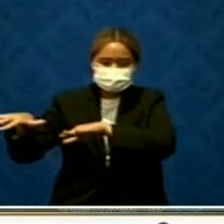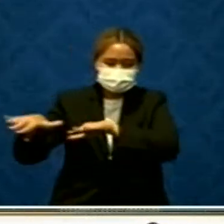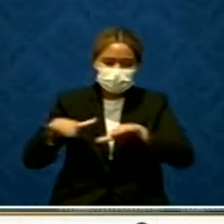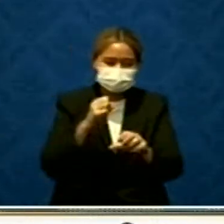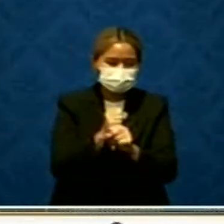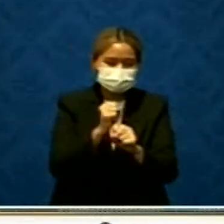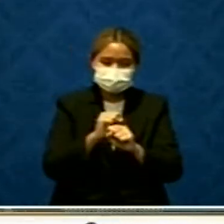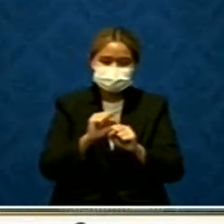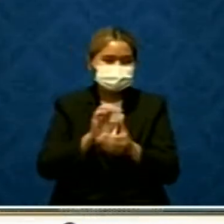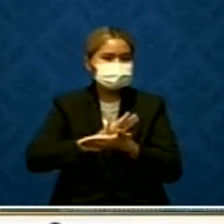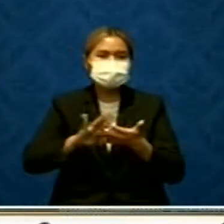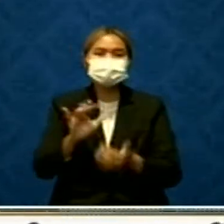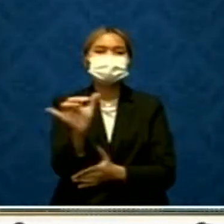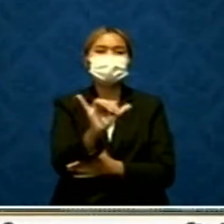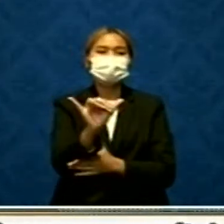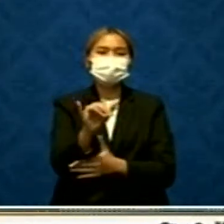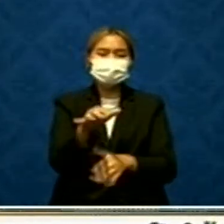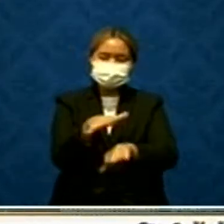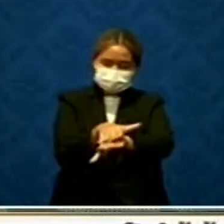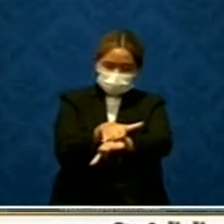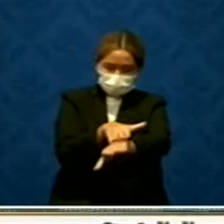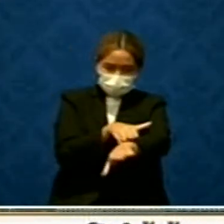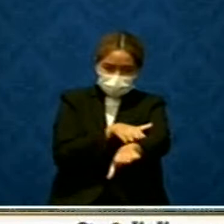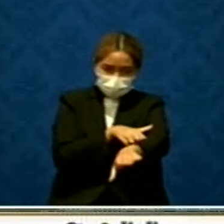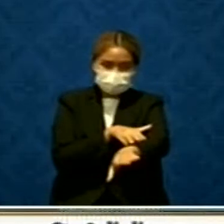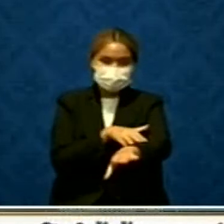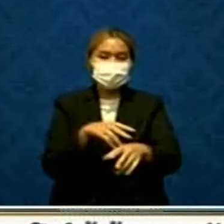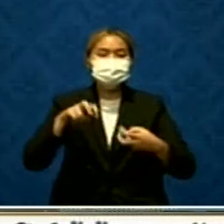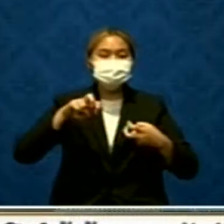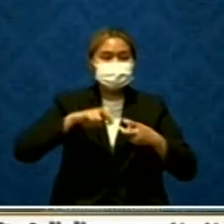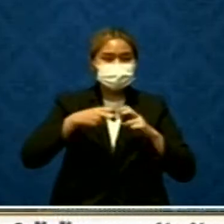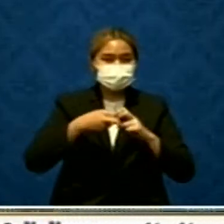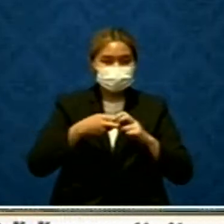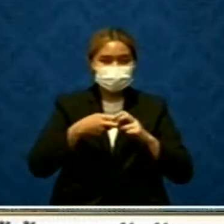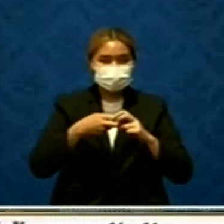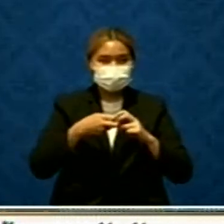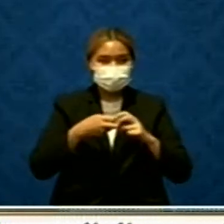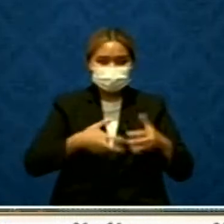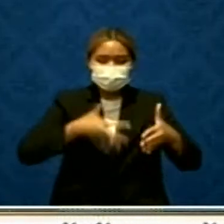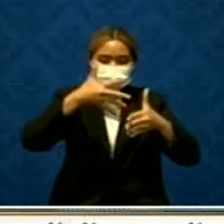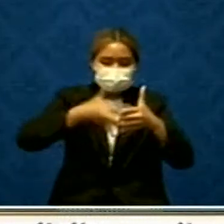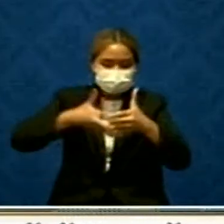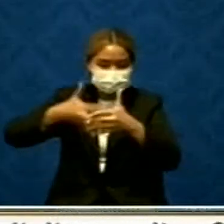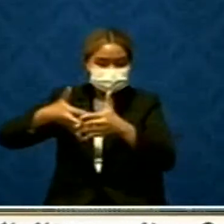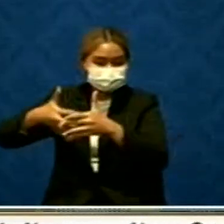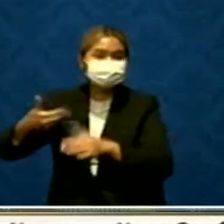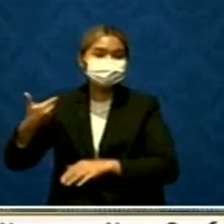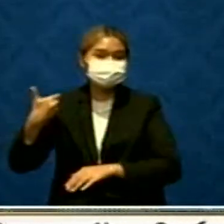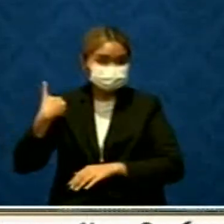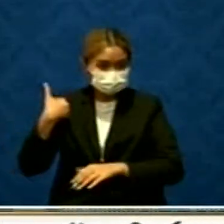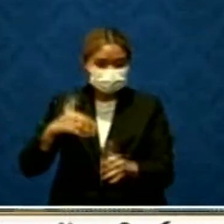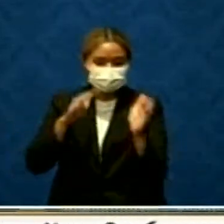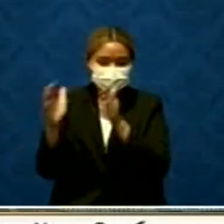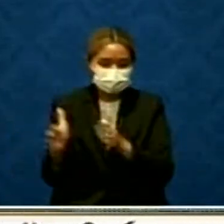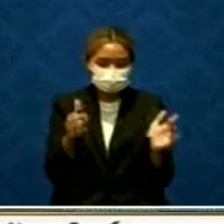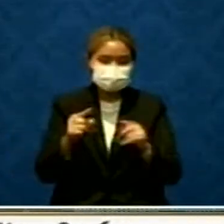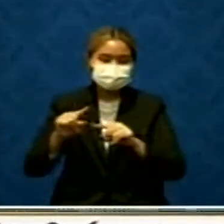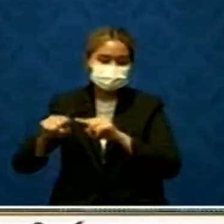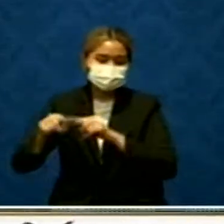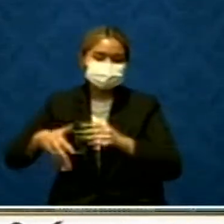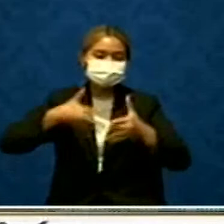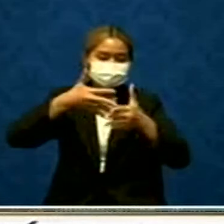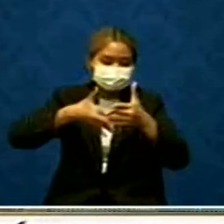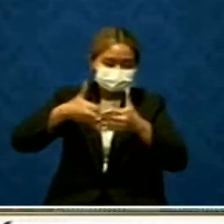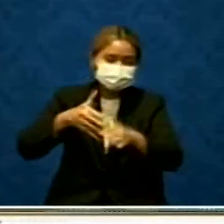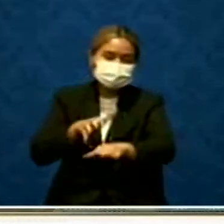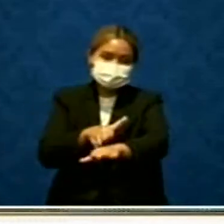อบมีการพัฒนาที่ล่าช้านะครับทำให้ประสิทธิภาพนะครับในการที่จะดำเนินการโครงการนี้เนี่ยเกิดการช